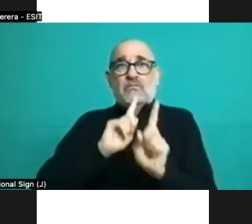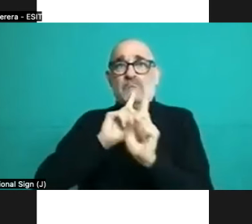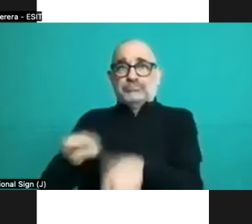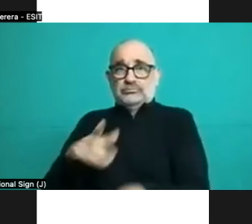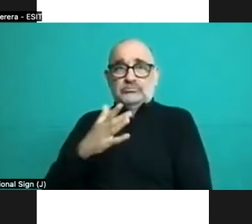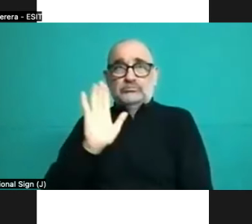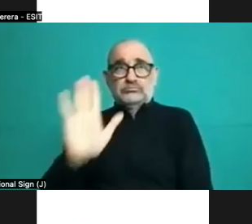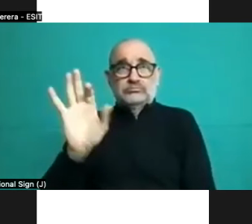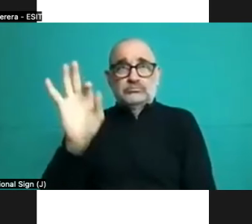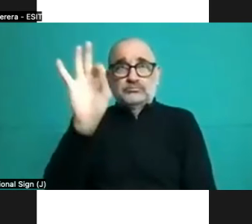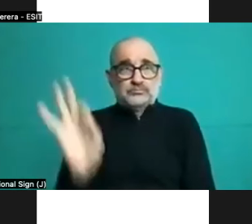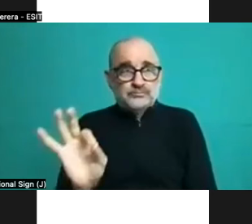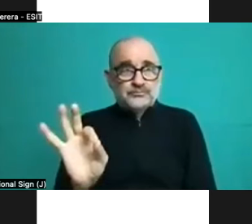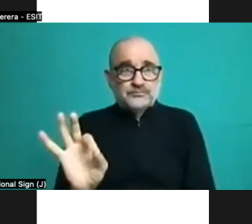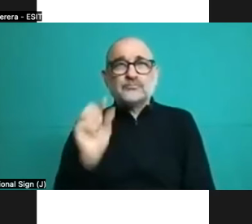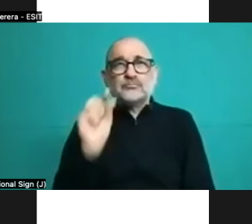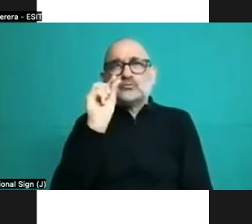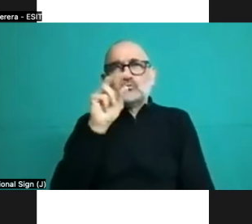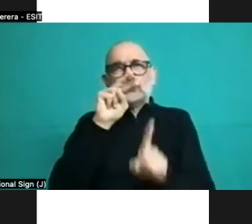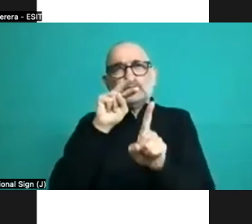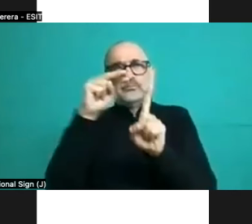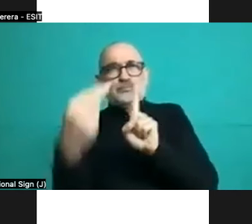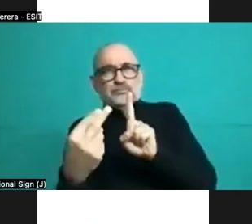depuis mon poste en tant